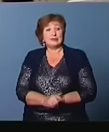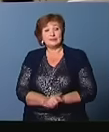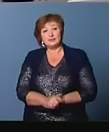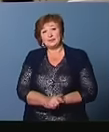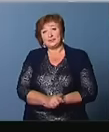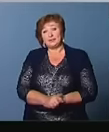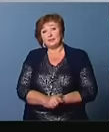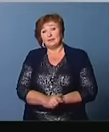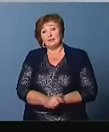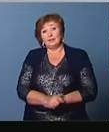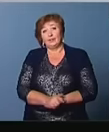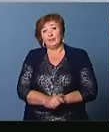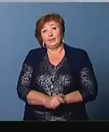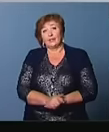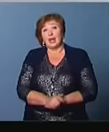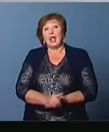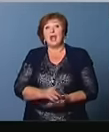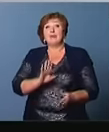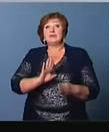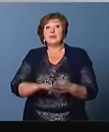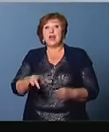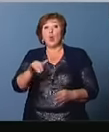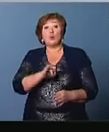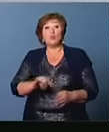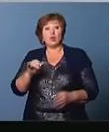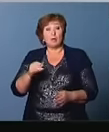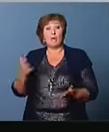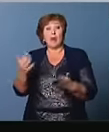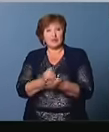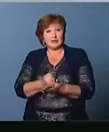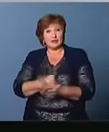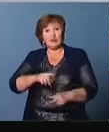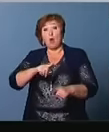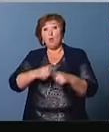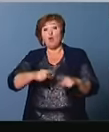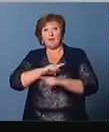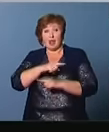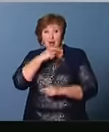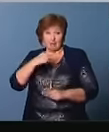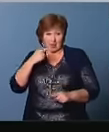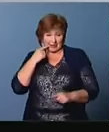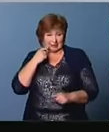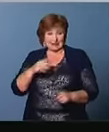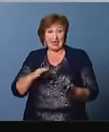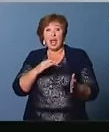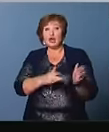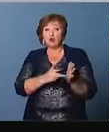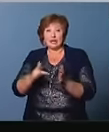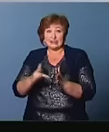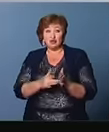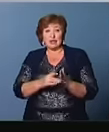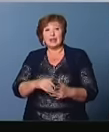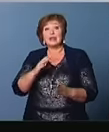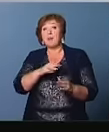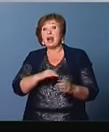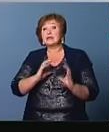Удмуртия». Пельменный уикенд Удмуртии завоевал победу в полуфинале Всероссийской престижной туристической премии «Маршрут года».